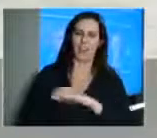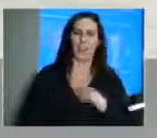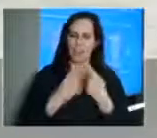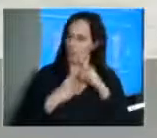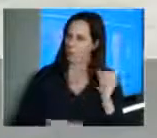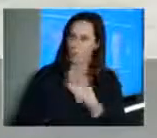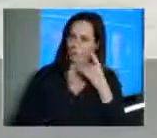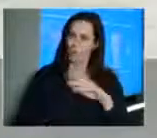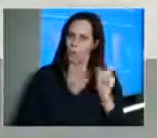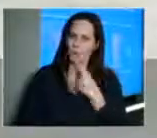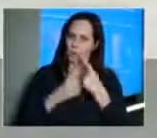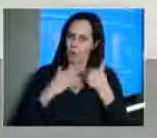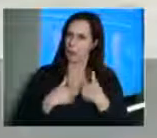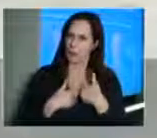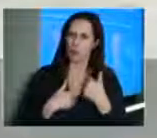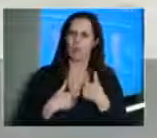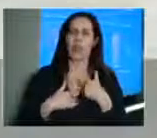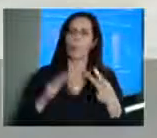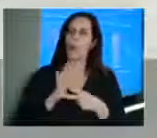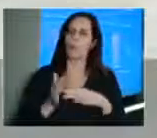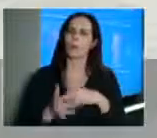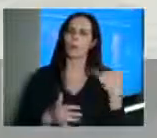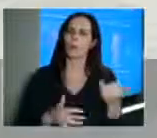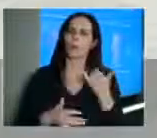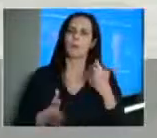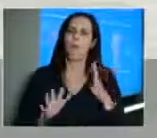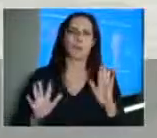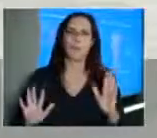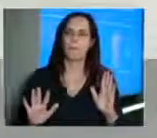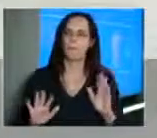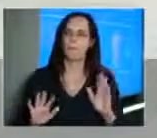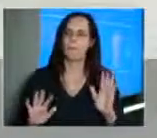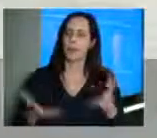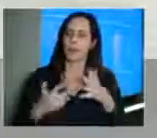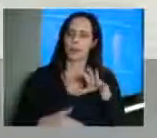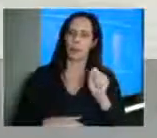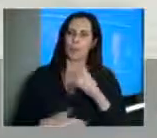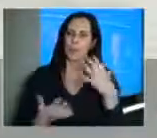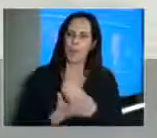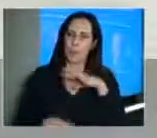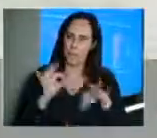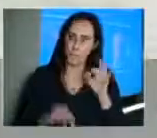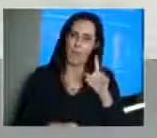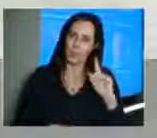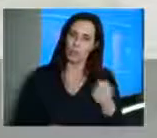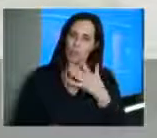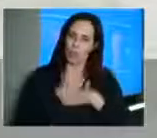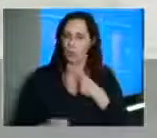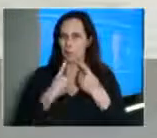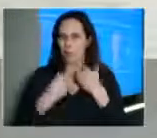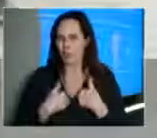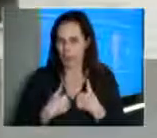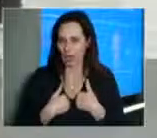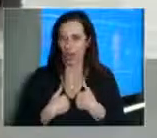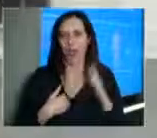עם כולם, וגם כולם מדברים איתנו, כי המערכת הפוליטית תמיד מאוד מהירה לזהות מי הולך לנצח בבחירות, אז כולם רוצים לדבר